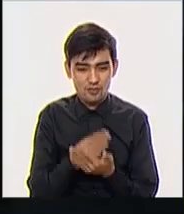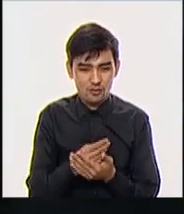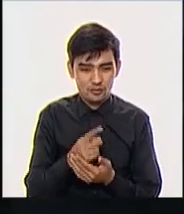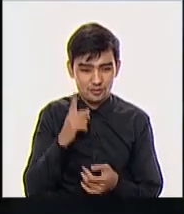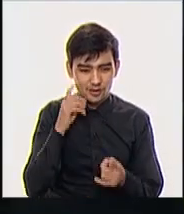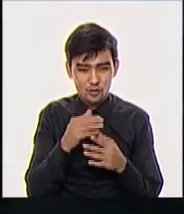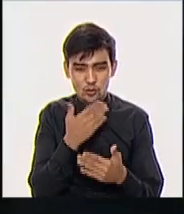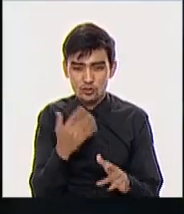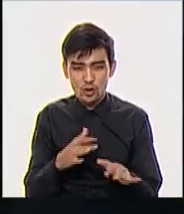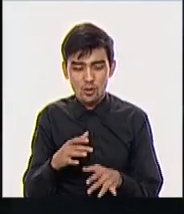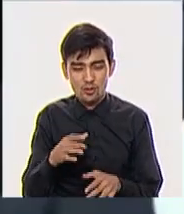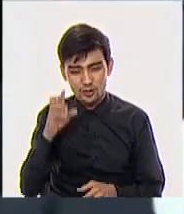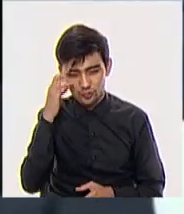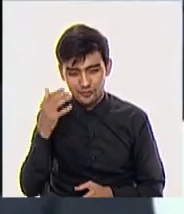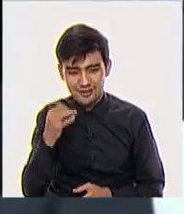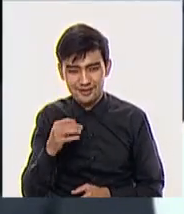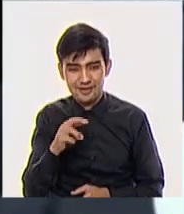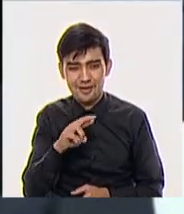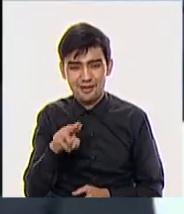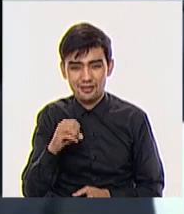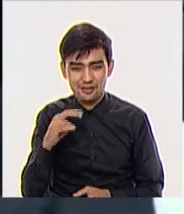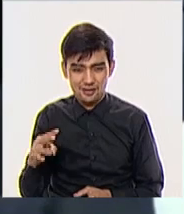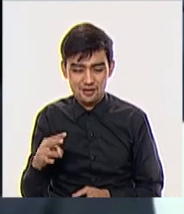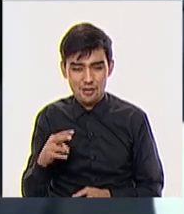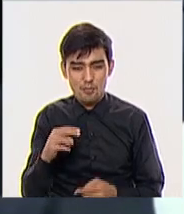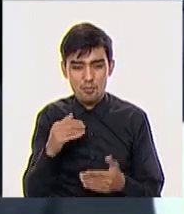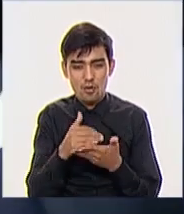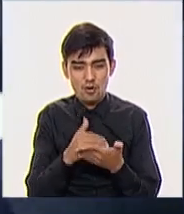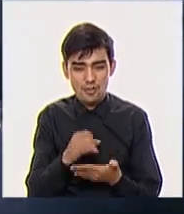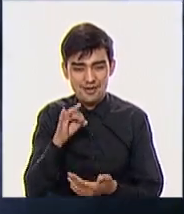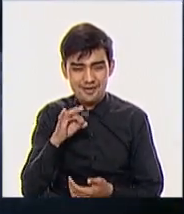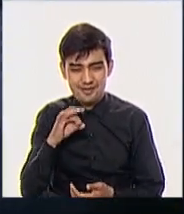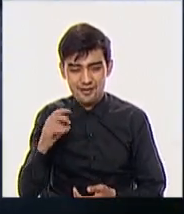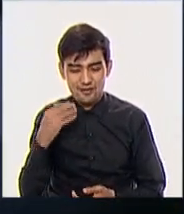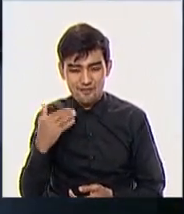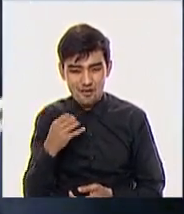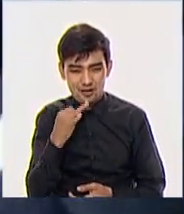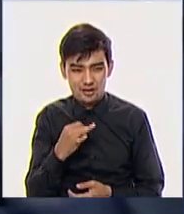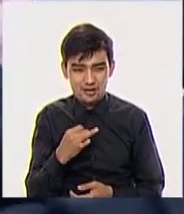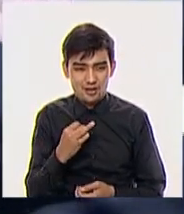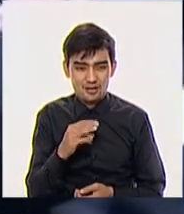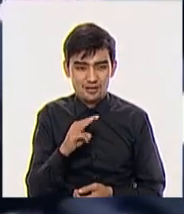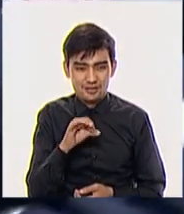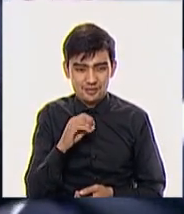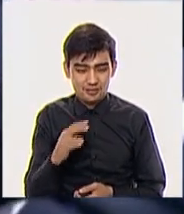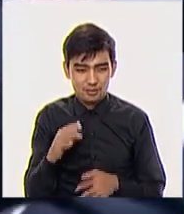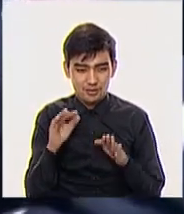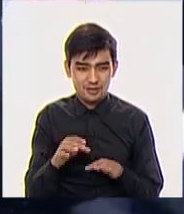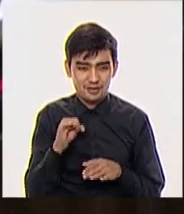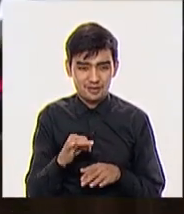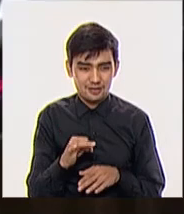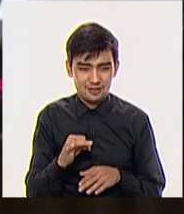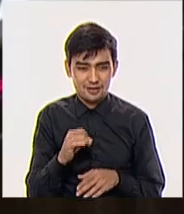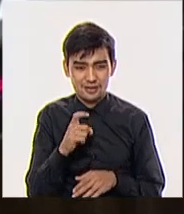по международным делам, в том числе ядерной программе Ирана. Он предупредил тех, кто сейчас веселится в Тегеране, а также Хизбаллу